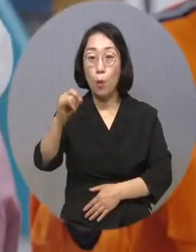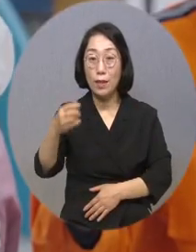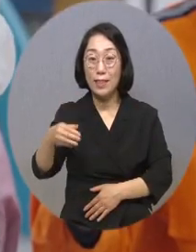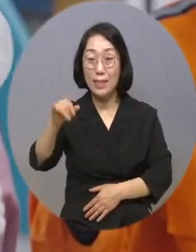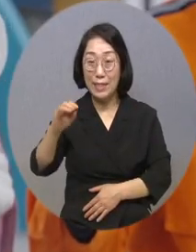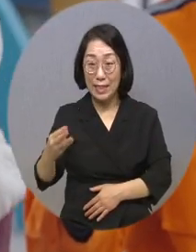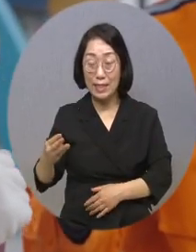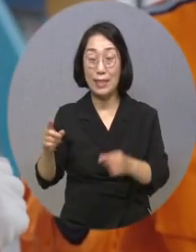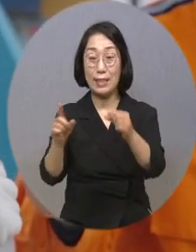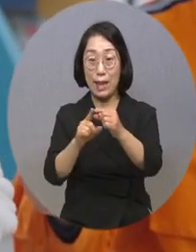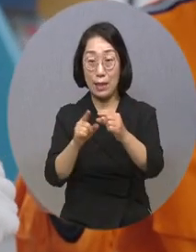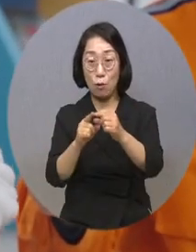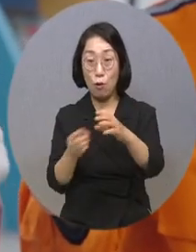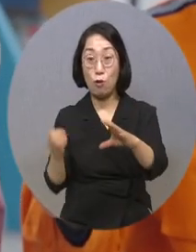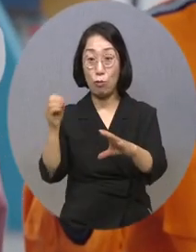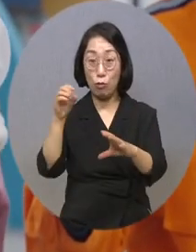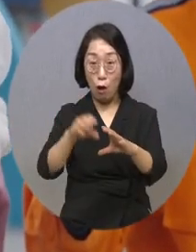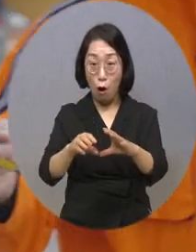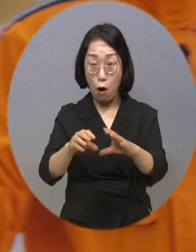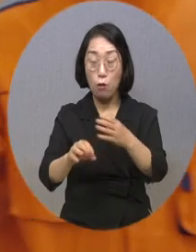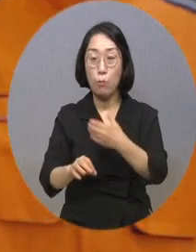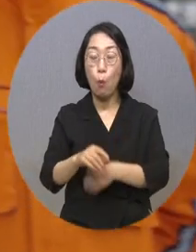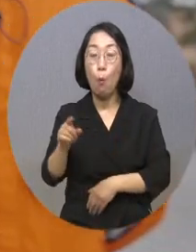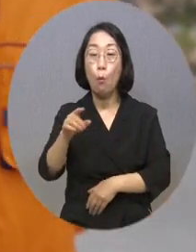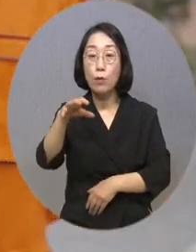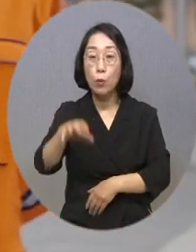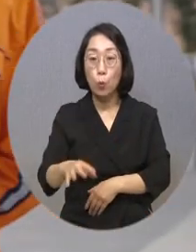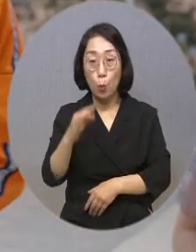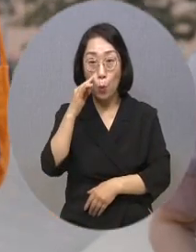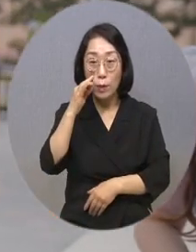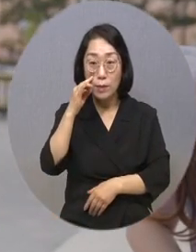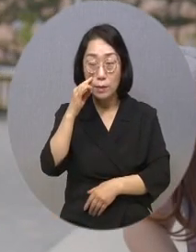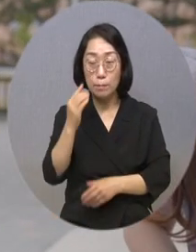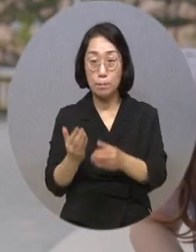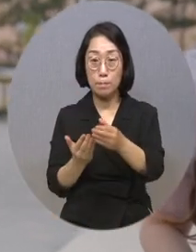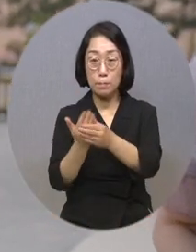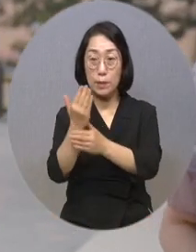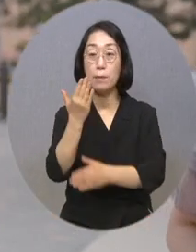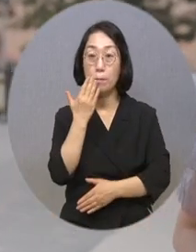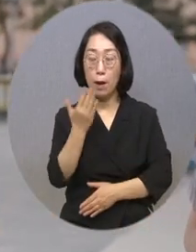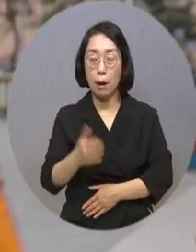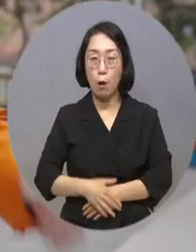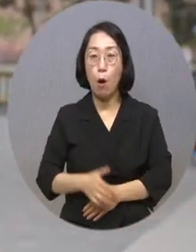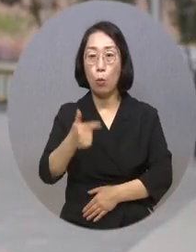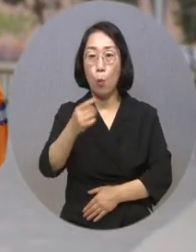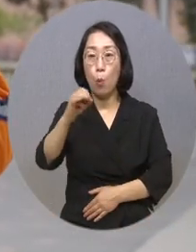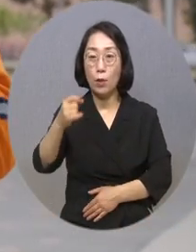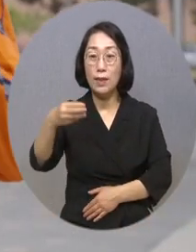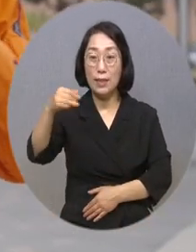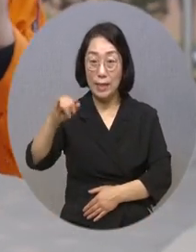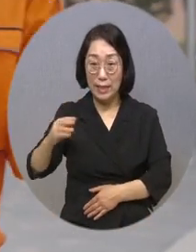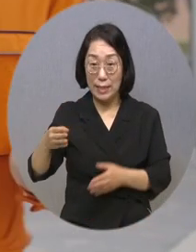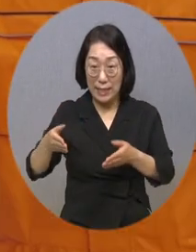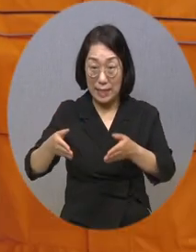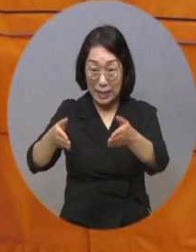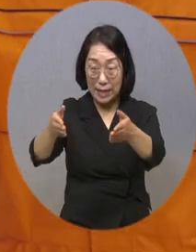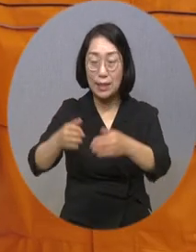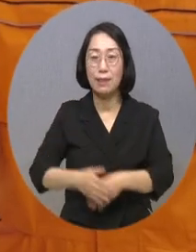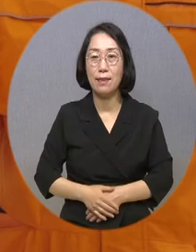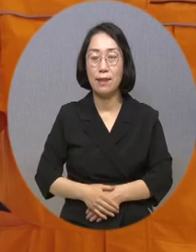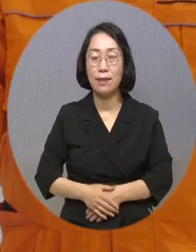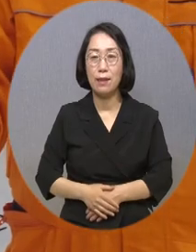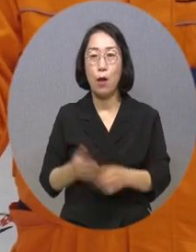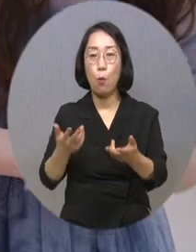들어가면 많은 분들이 이게 어디지? 이게 관심을 더 갖지 않을까. 노을길 야영장하고 낙지공원. 네.